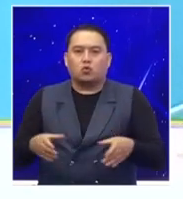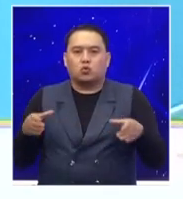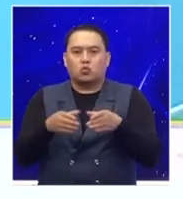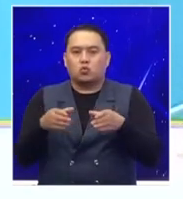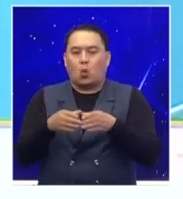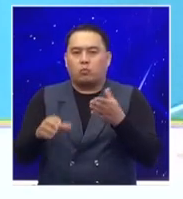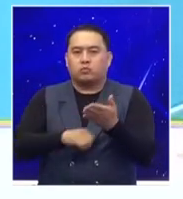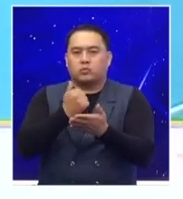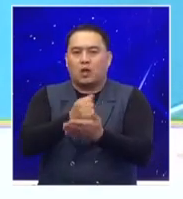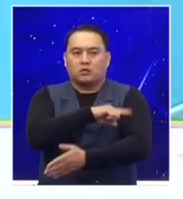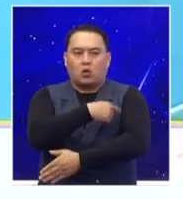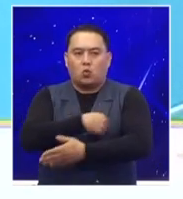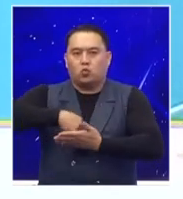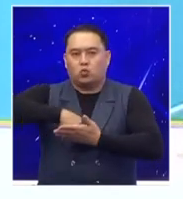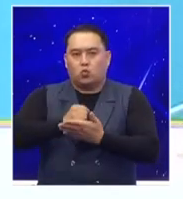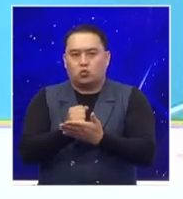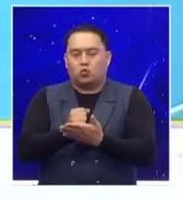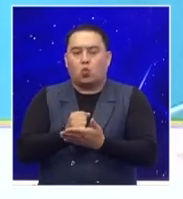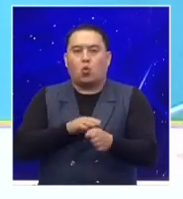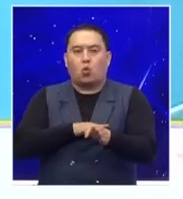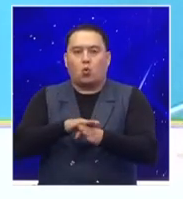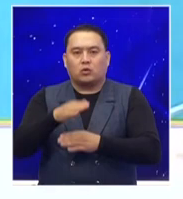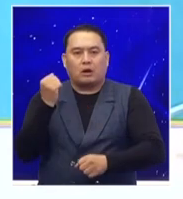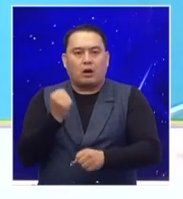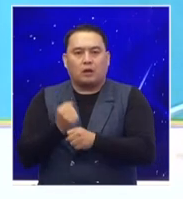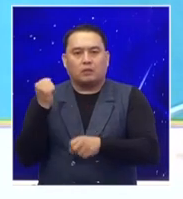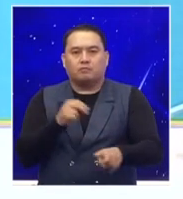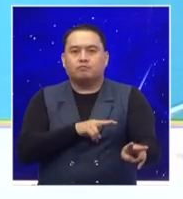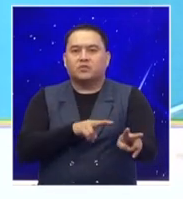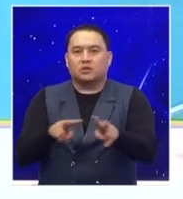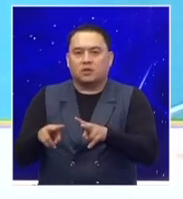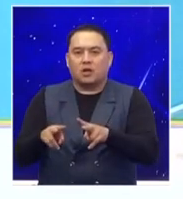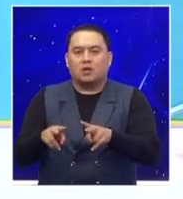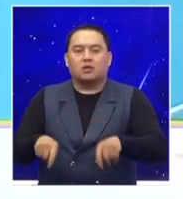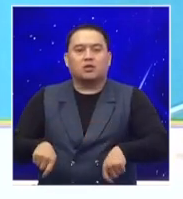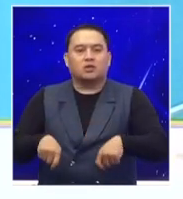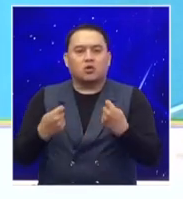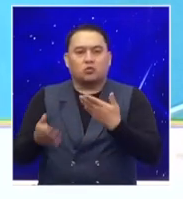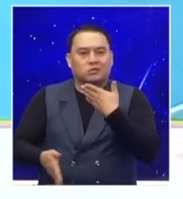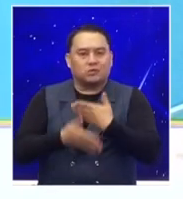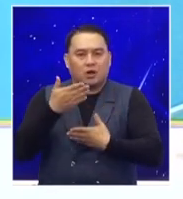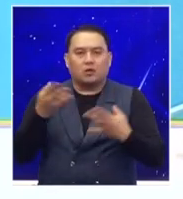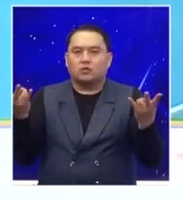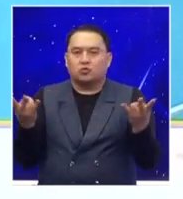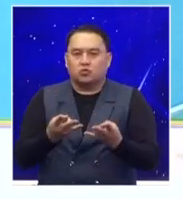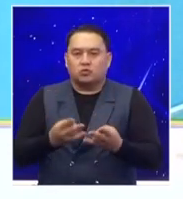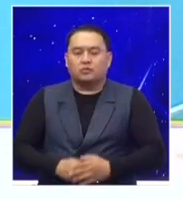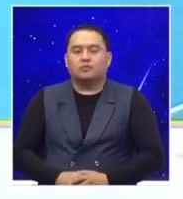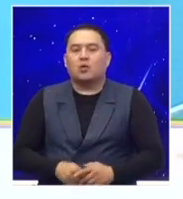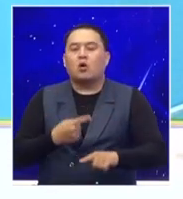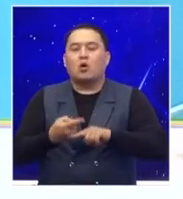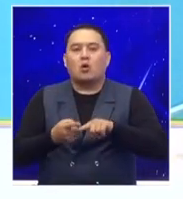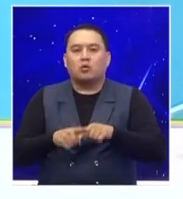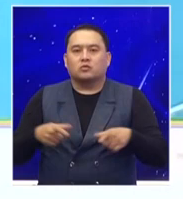өңірдегі бас санитар бекіткен қаулының орындалуын қатаң бақылау қалыңыздар. Тәртіп бұзғандарды жауып кершілікке тарту қажет.